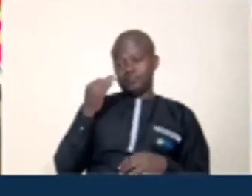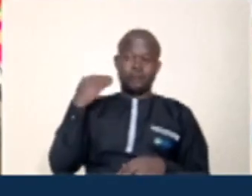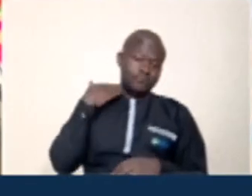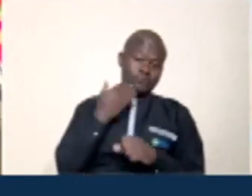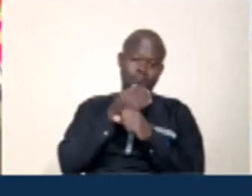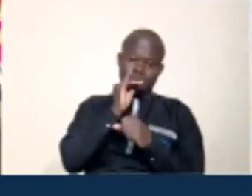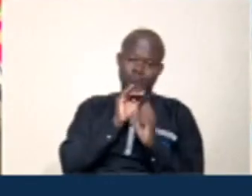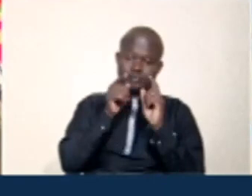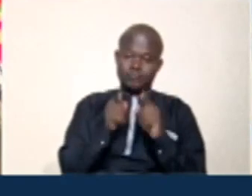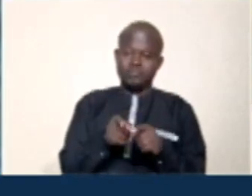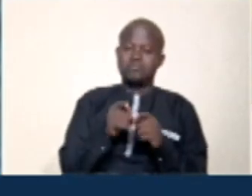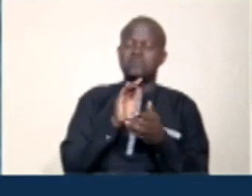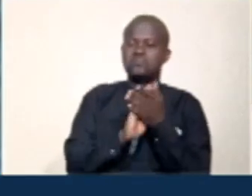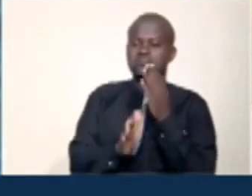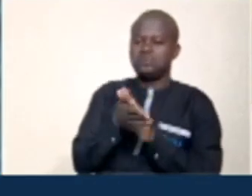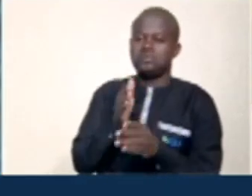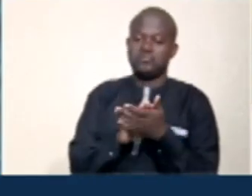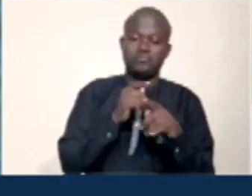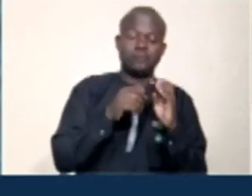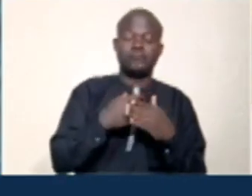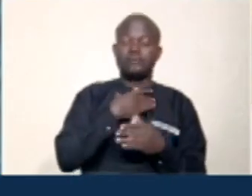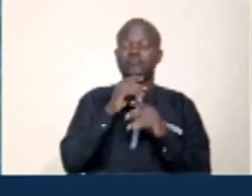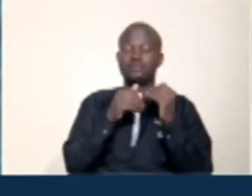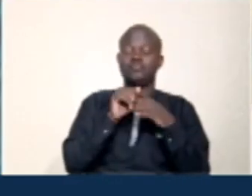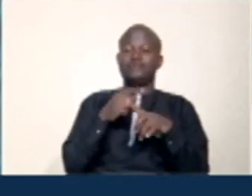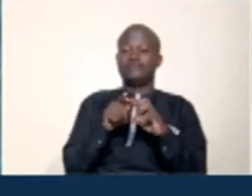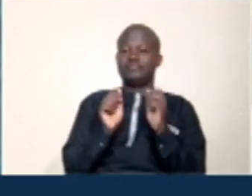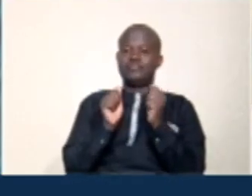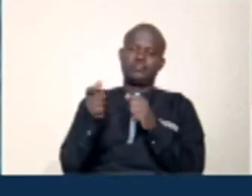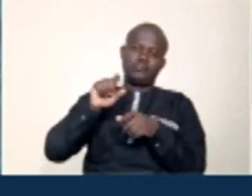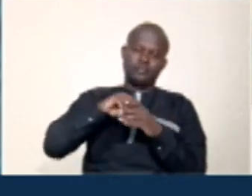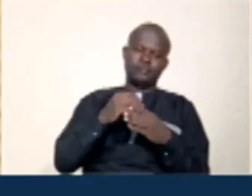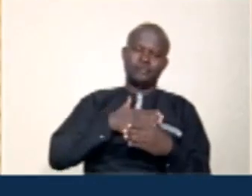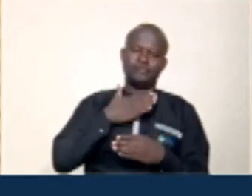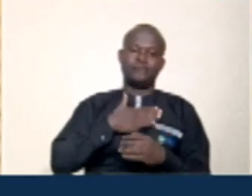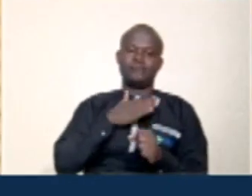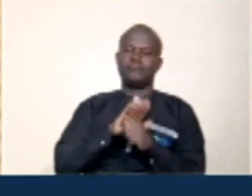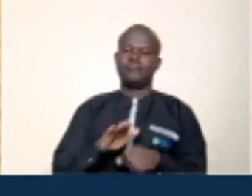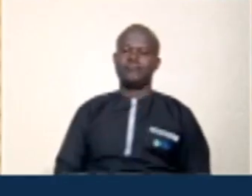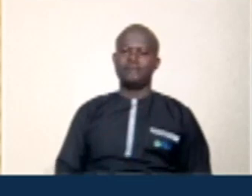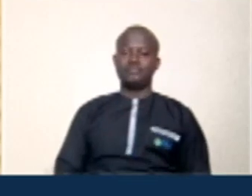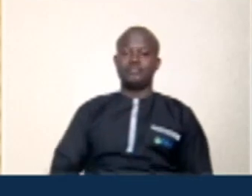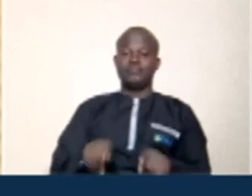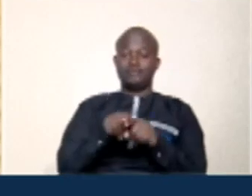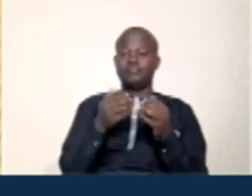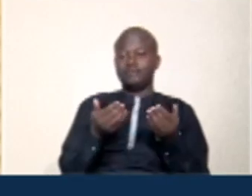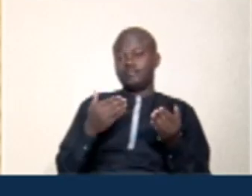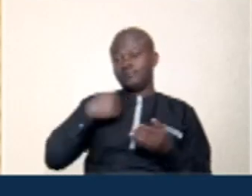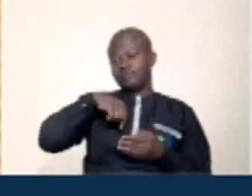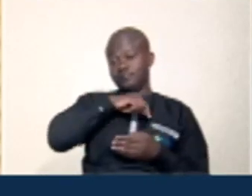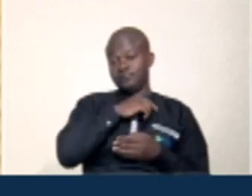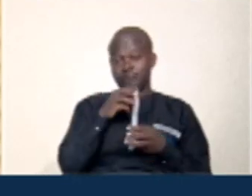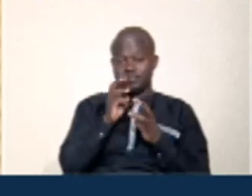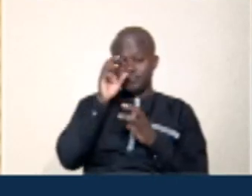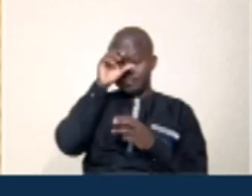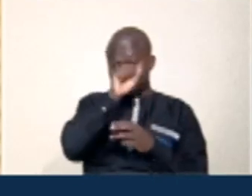yakorewe abatutsi yamusize iheru heru, gusurwa n'abantu b'ingeri zinyuranye byongera kumuha ibyishimo. Nk'abana banjye uburyo nababuze